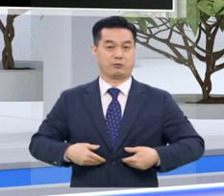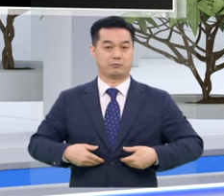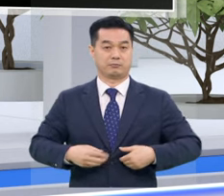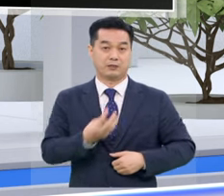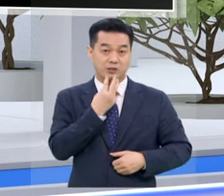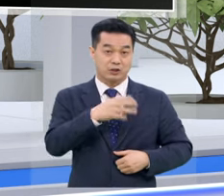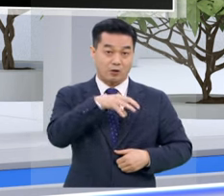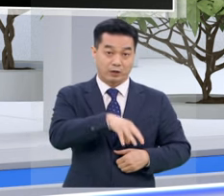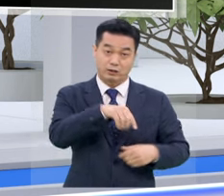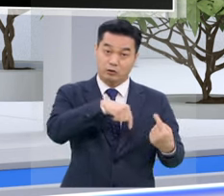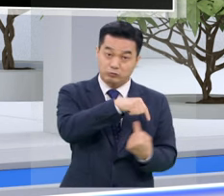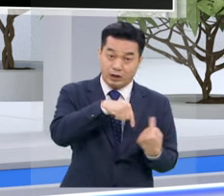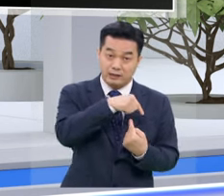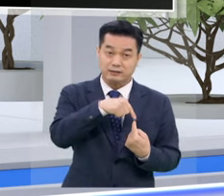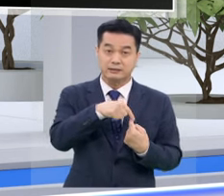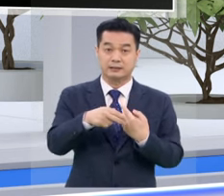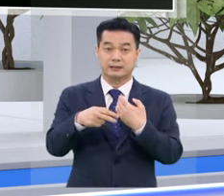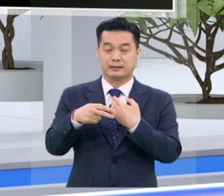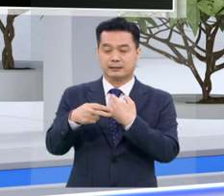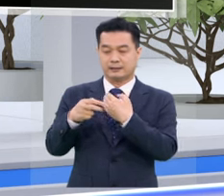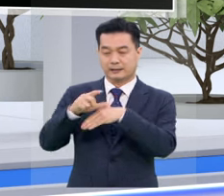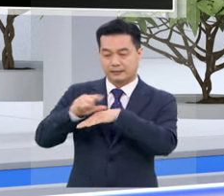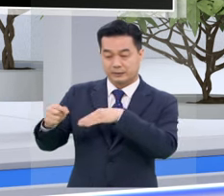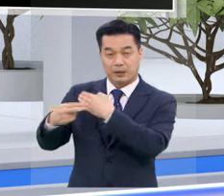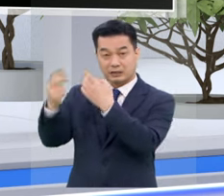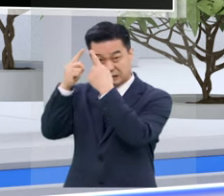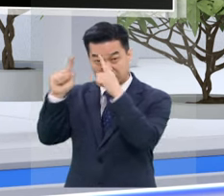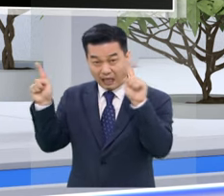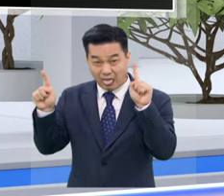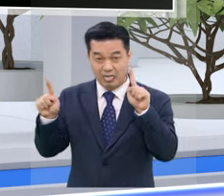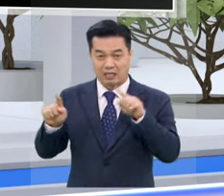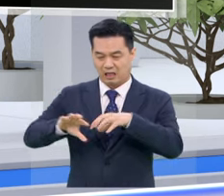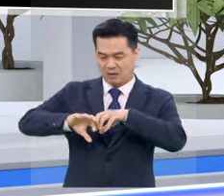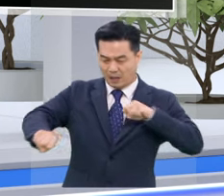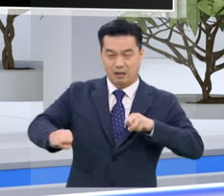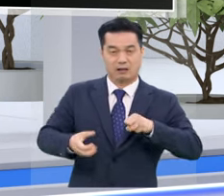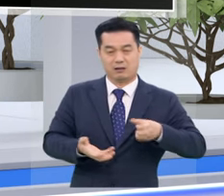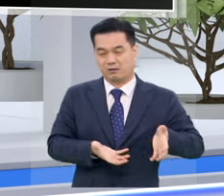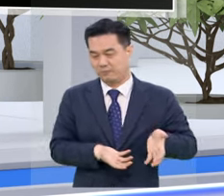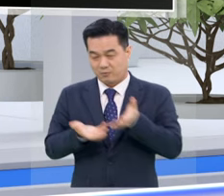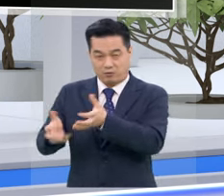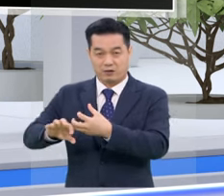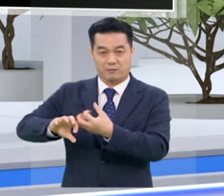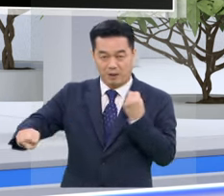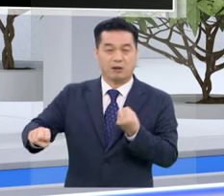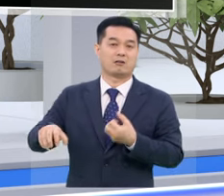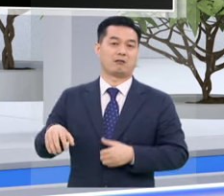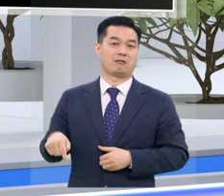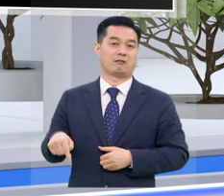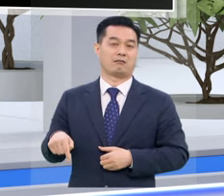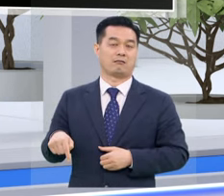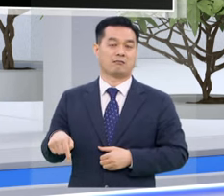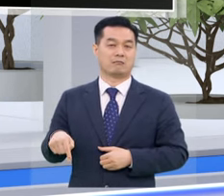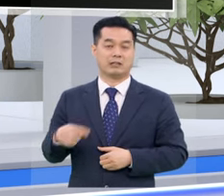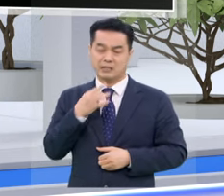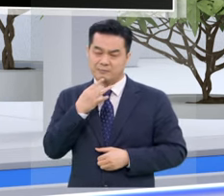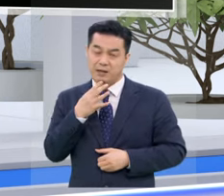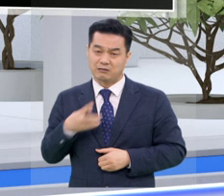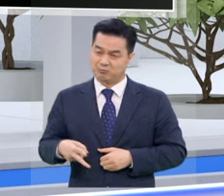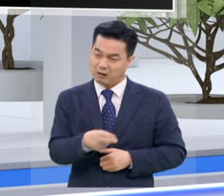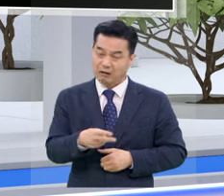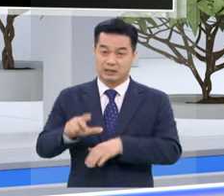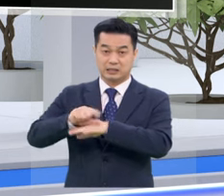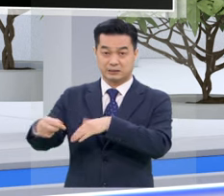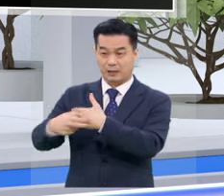운영하는 지방 의대의 의학 대학원을 하루 속히 내려보내야 합니다 하지만 이것만으로 지방 의료를